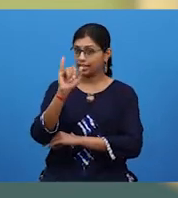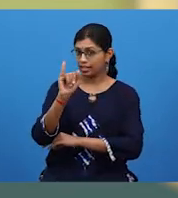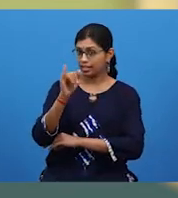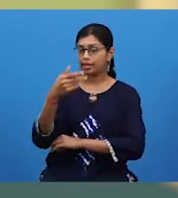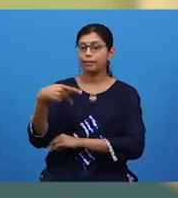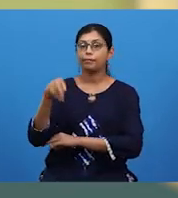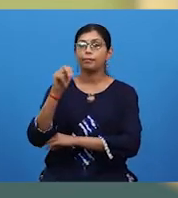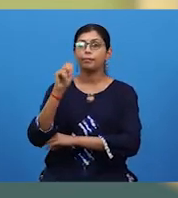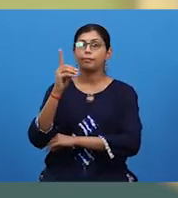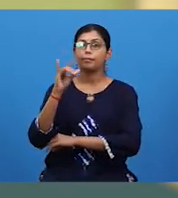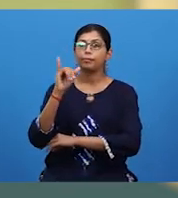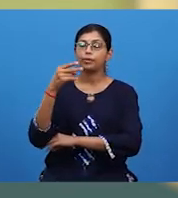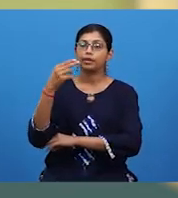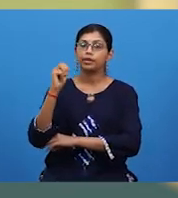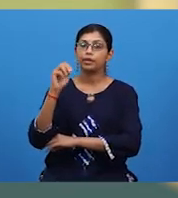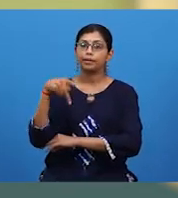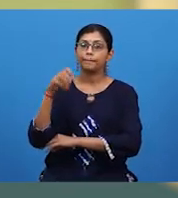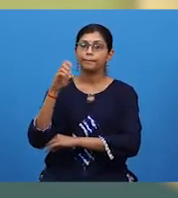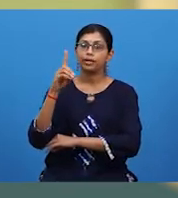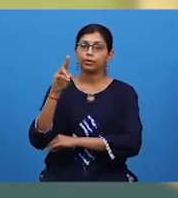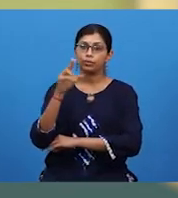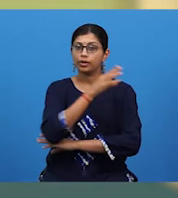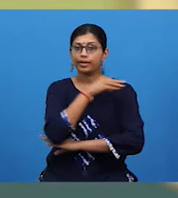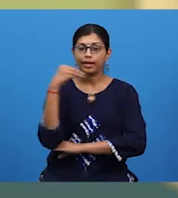pundi hempedu dan pankreas.